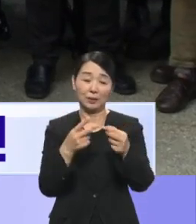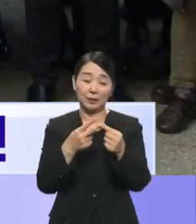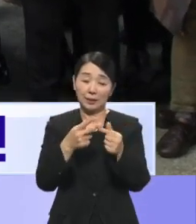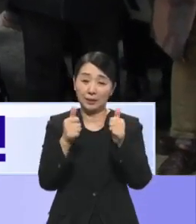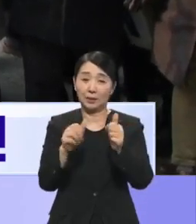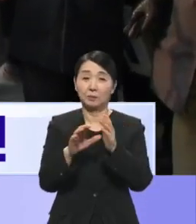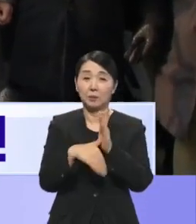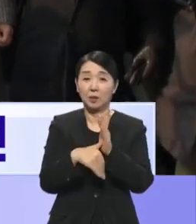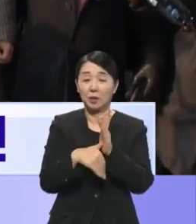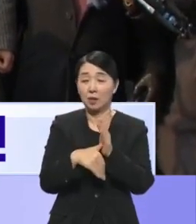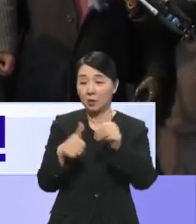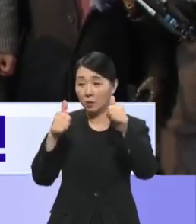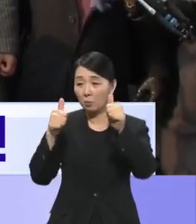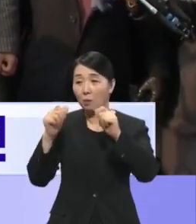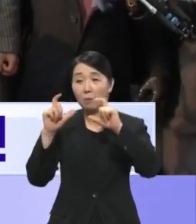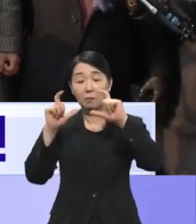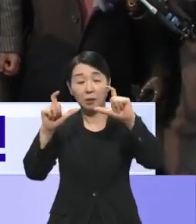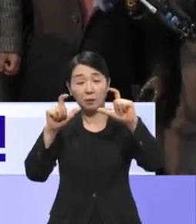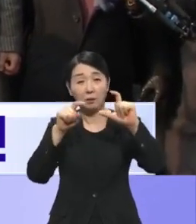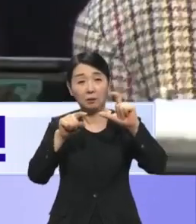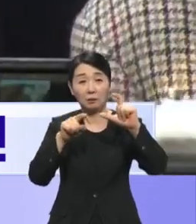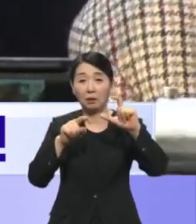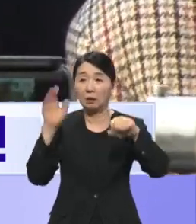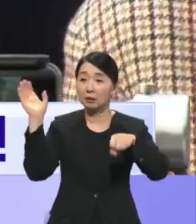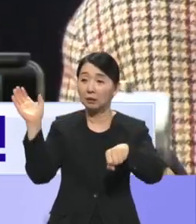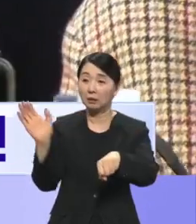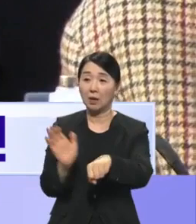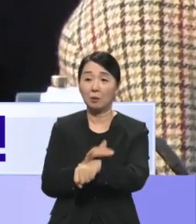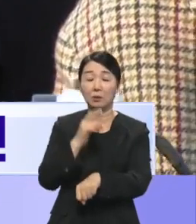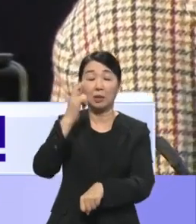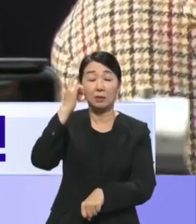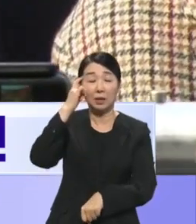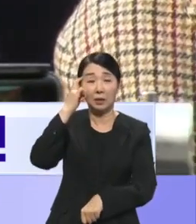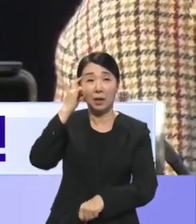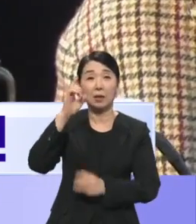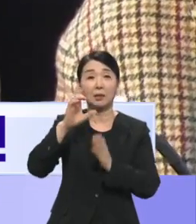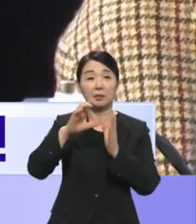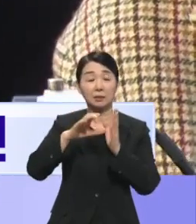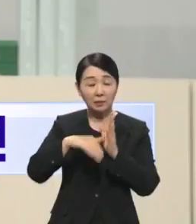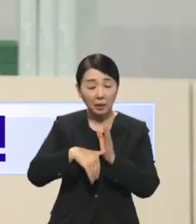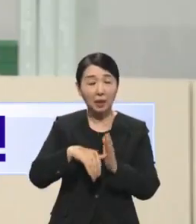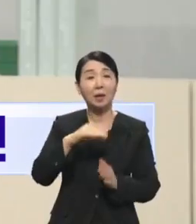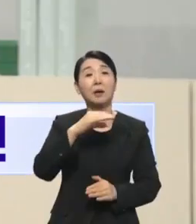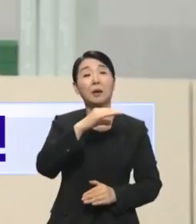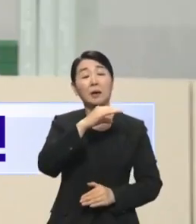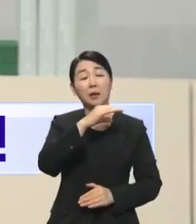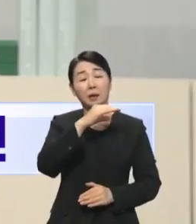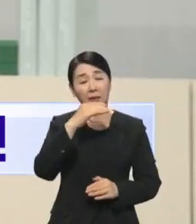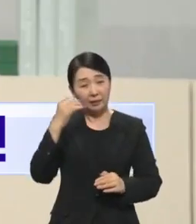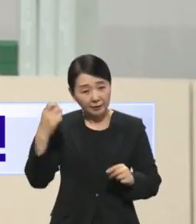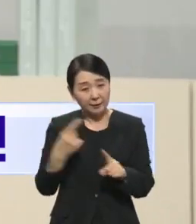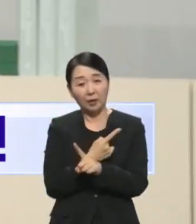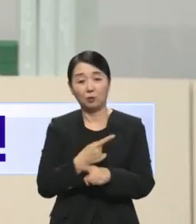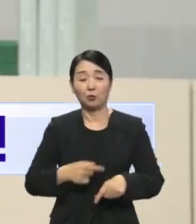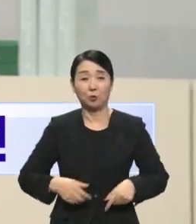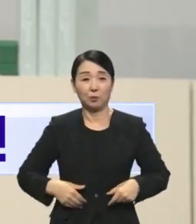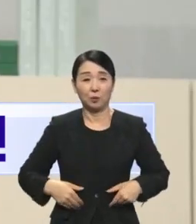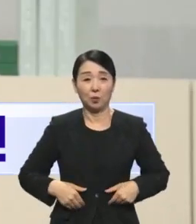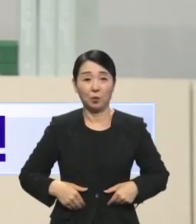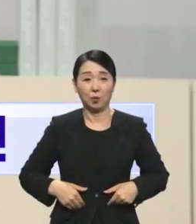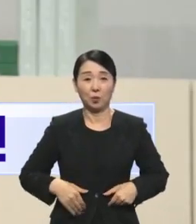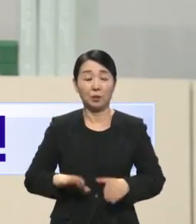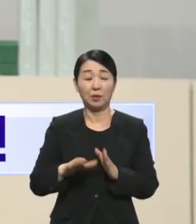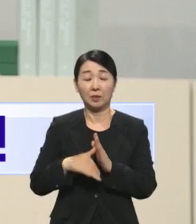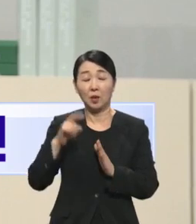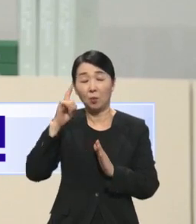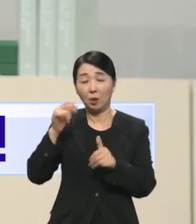확정되던간에 법원의 판결에 잘못됐다고 생각이 됐을 때 그걸 바로잡는 사회적으로 바로잡는 차원 이제 서구적으로 바로잡는 거는 법원